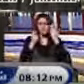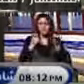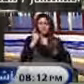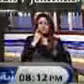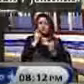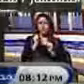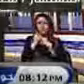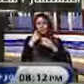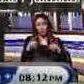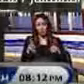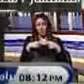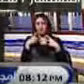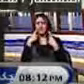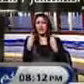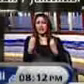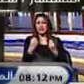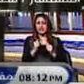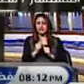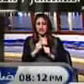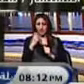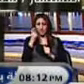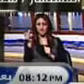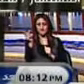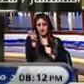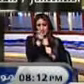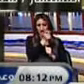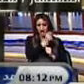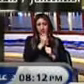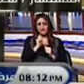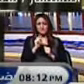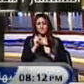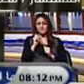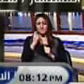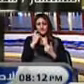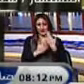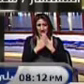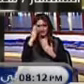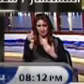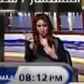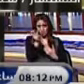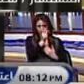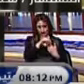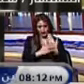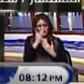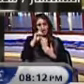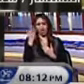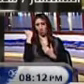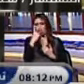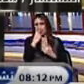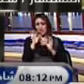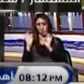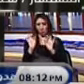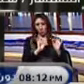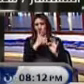نعم. طب يا فندم، هل وجهت الاتهام لأشخاص جدد في هذه القضايا يا فندم؟ لا يا فندم هو ذات المتهمين المحالين في